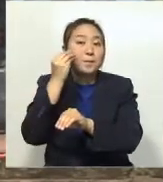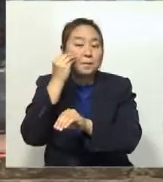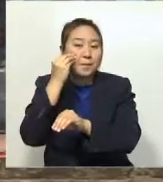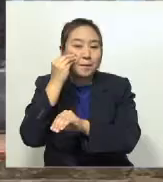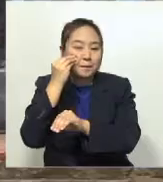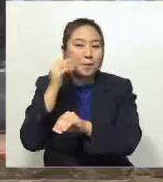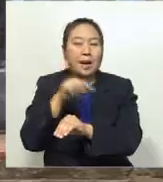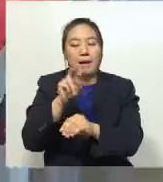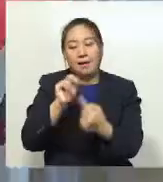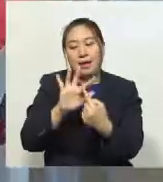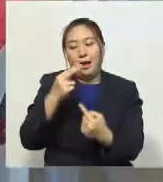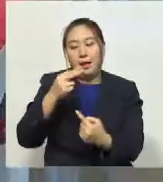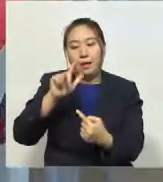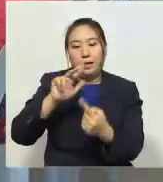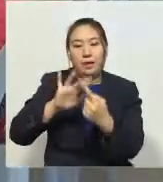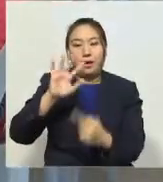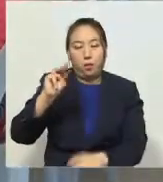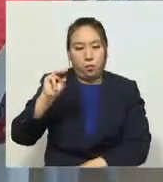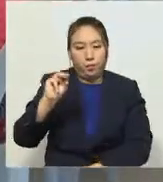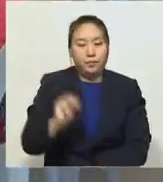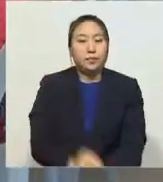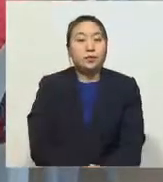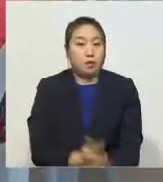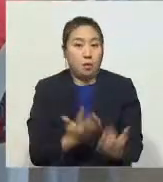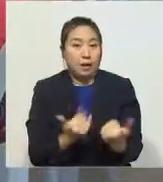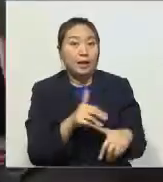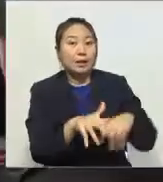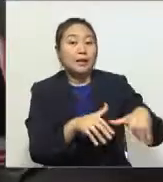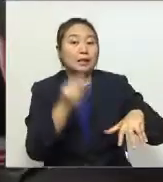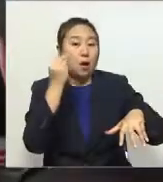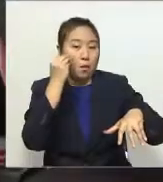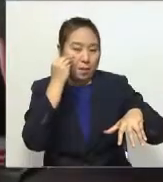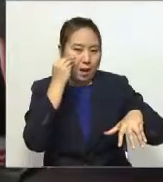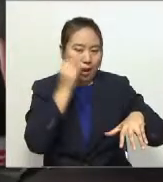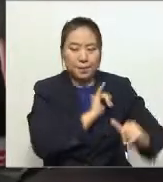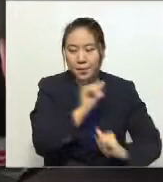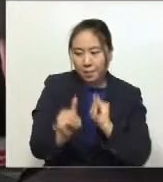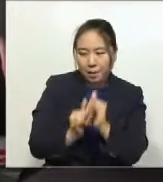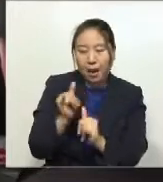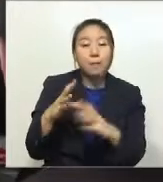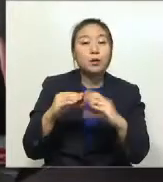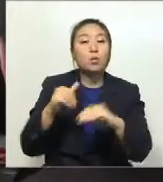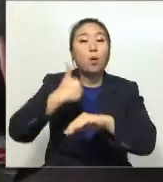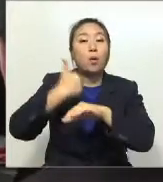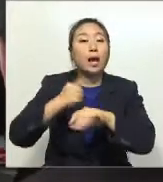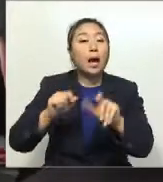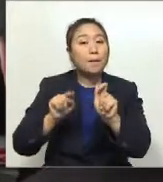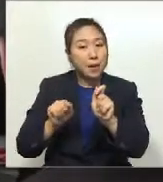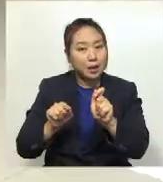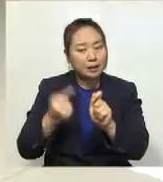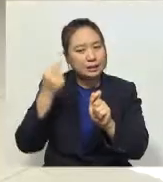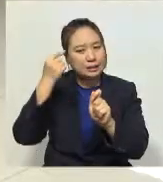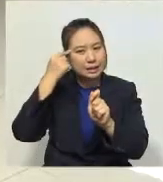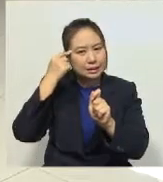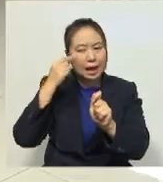หลุมนั่นเองค่ะชาวบ้านบ้านห้วยขาบได้เข้ามาประชุมร่วมกับนายอำเภอนะคะในการทำประชามติในการหาที่สร้